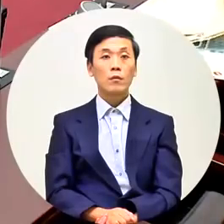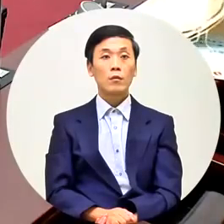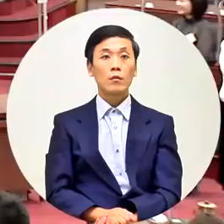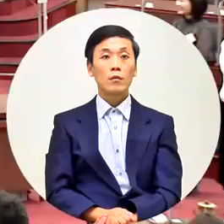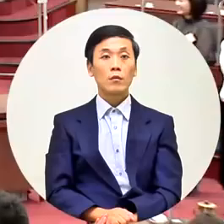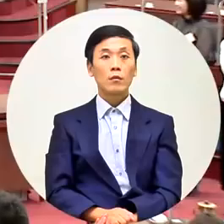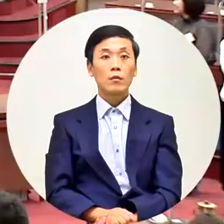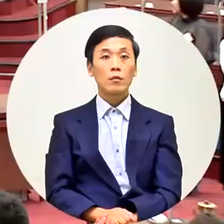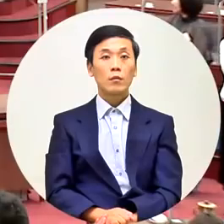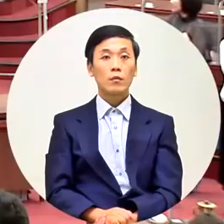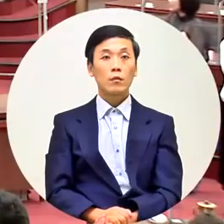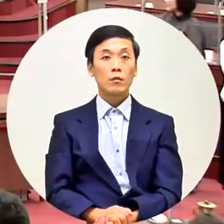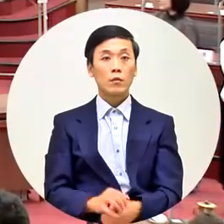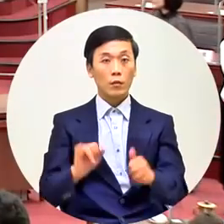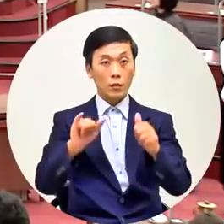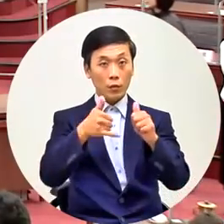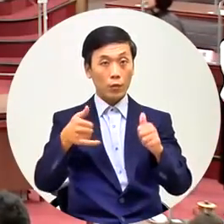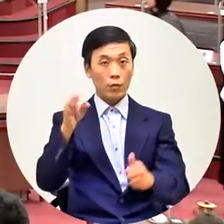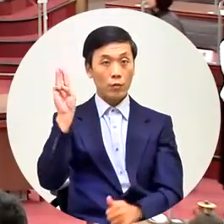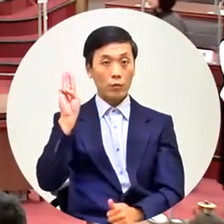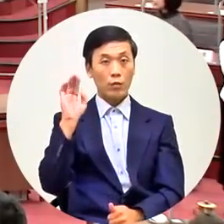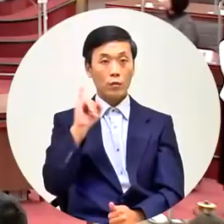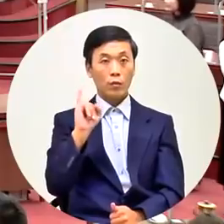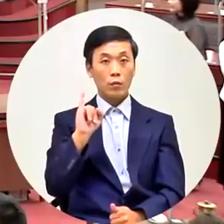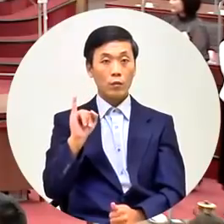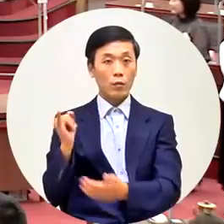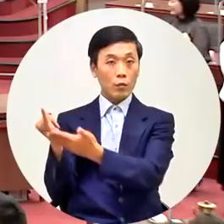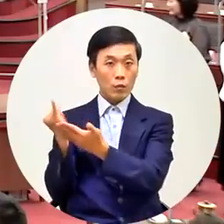请童彦真议员领取选票。